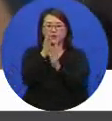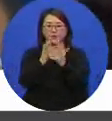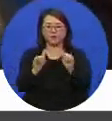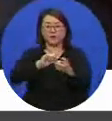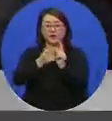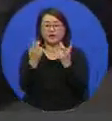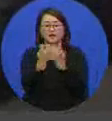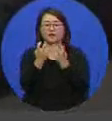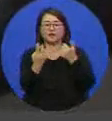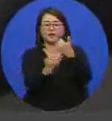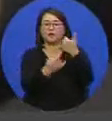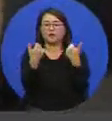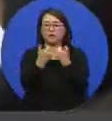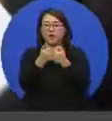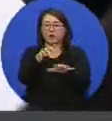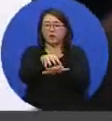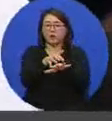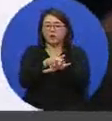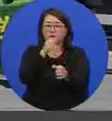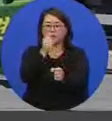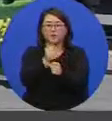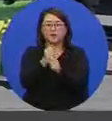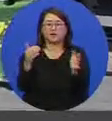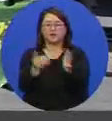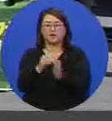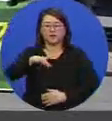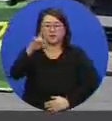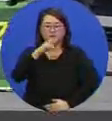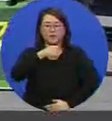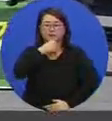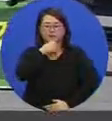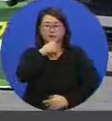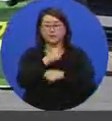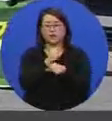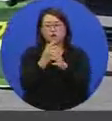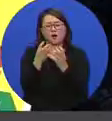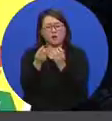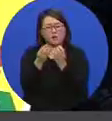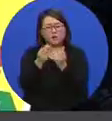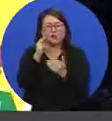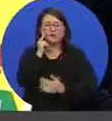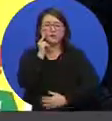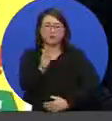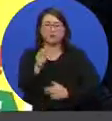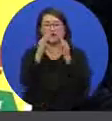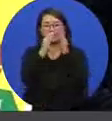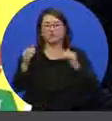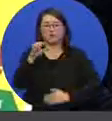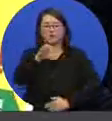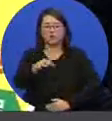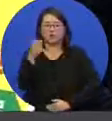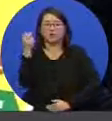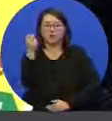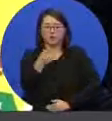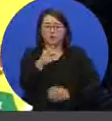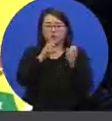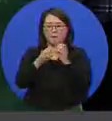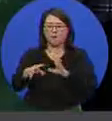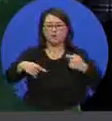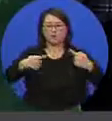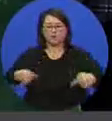구성됐습니다. 대책위는 첫 기자회견을 통해 미세먼지 농도가 높은 전주에서 폐타이어 등을 태우는 고형